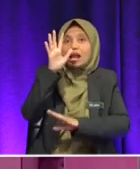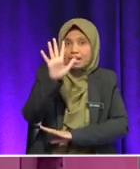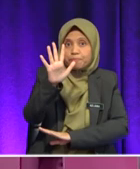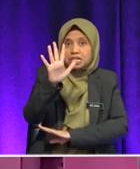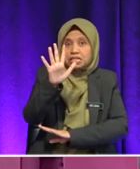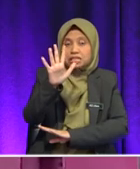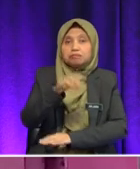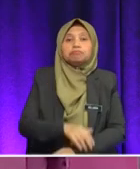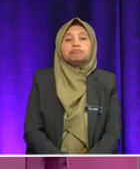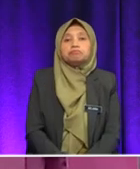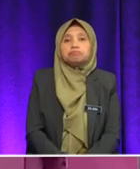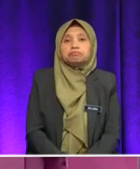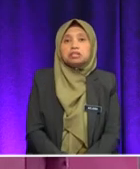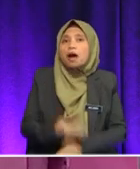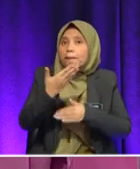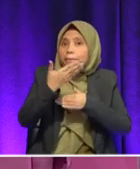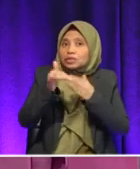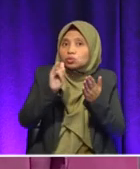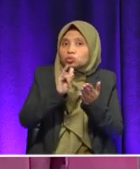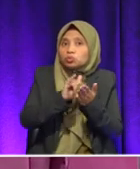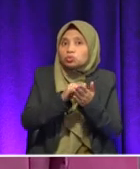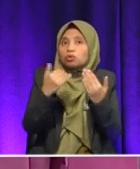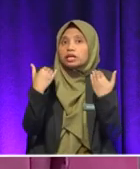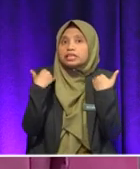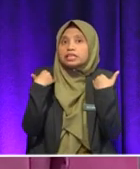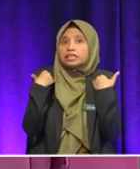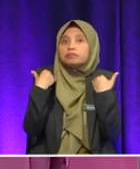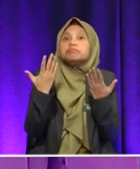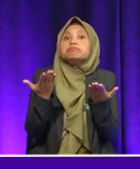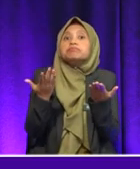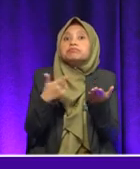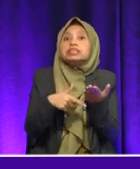penting nomor 5 Oke kemudian apalagi yang ada pada